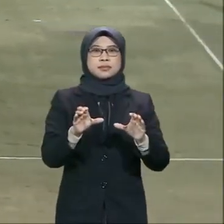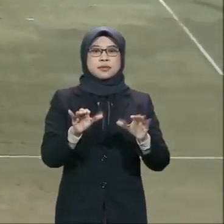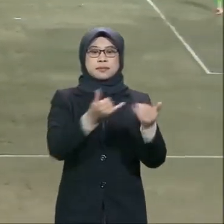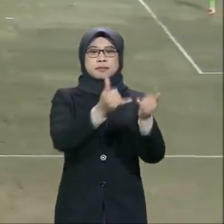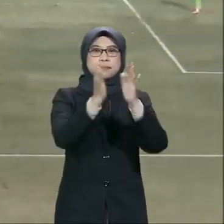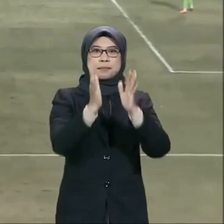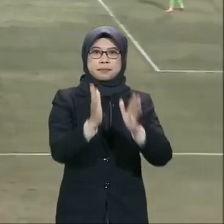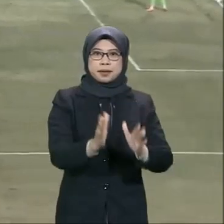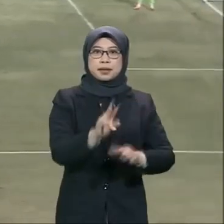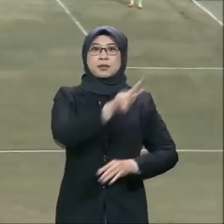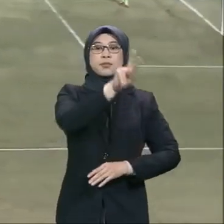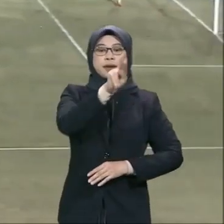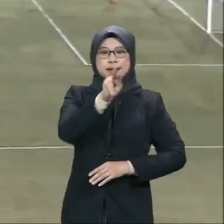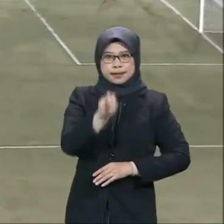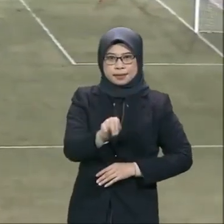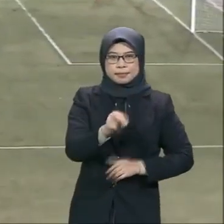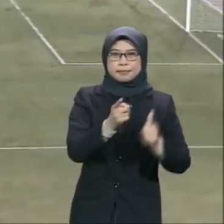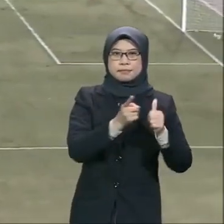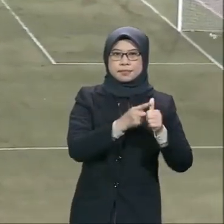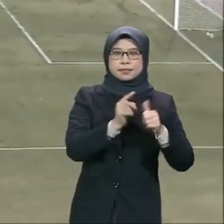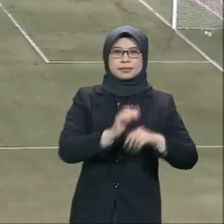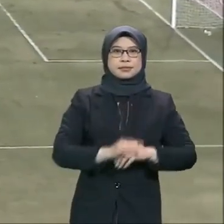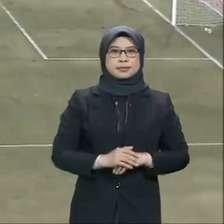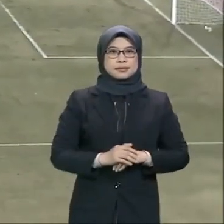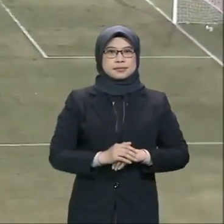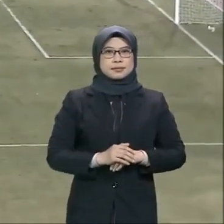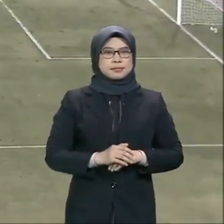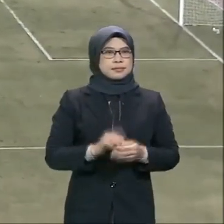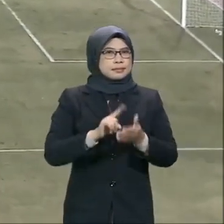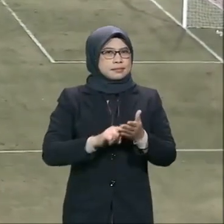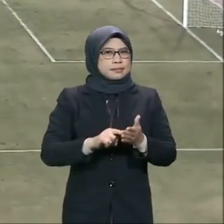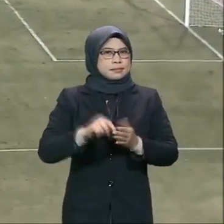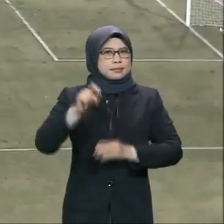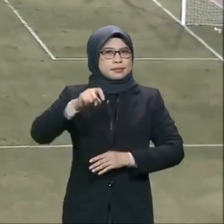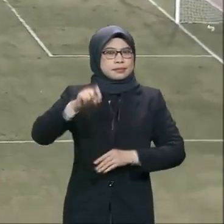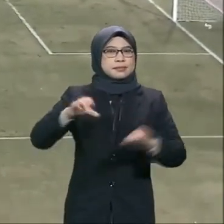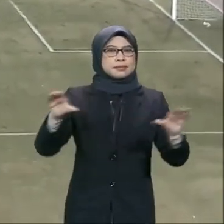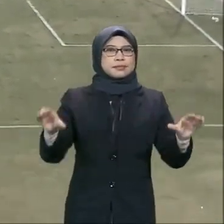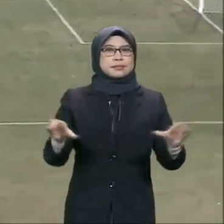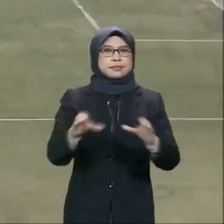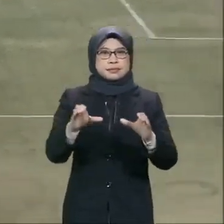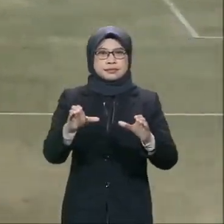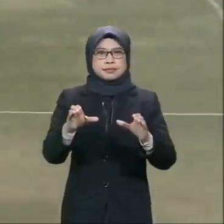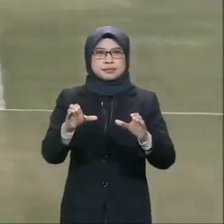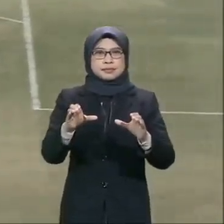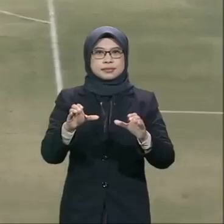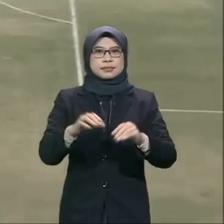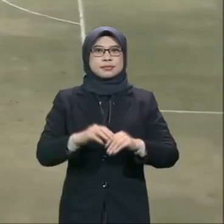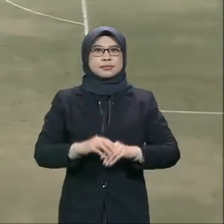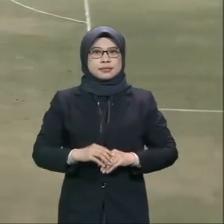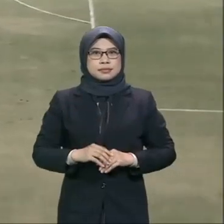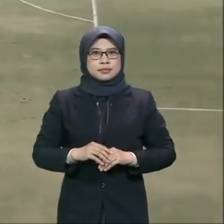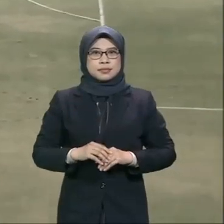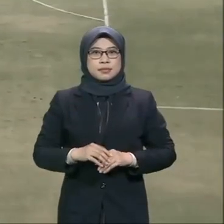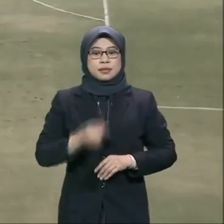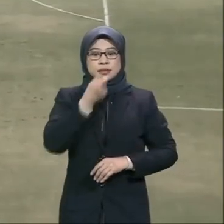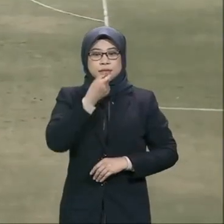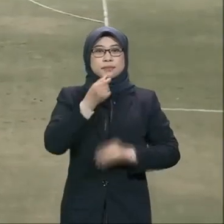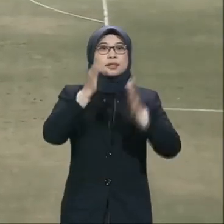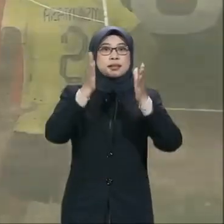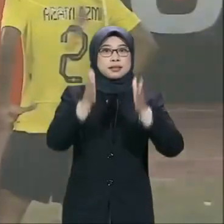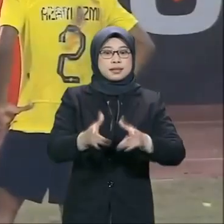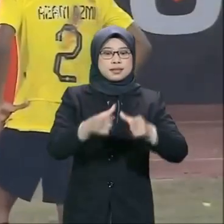pemain Vietnam. Jadi apa yang sewajarnya dilakukan ialah pengajar